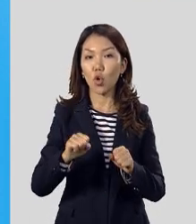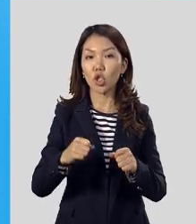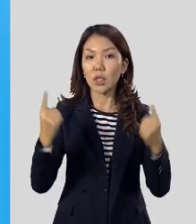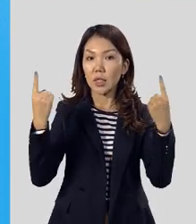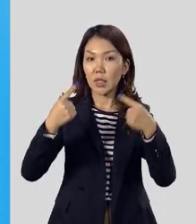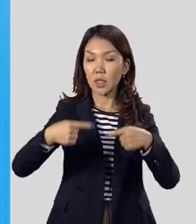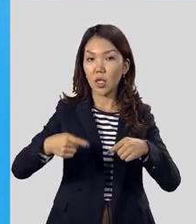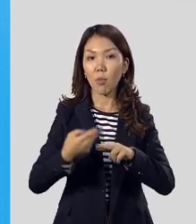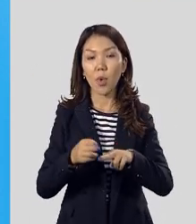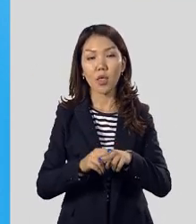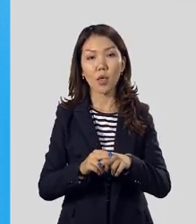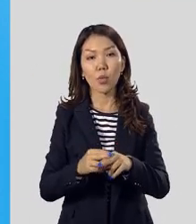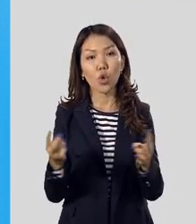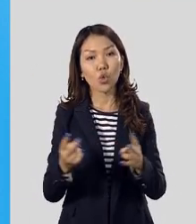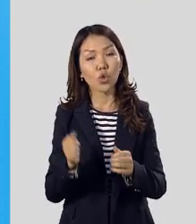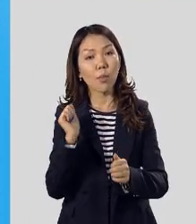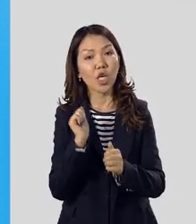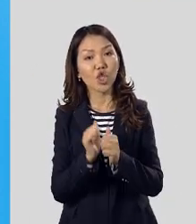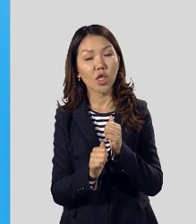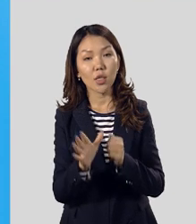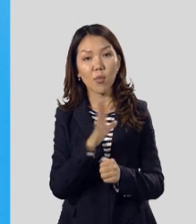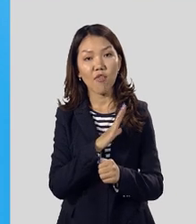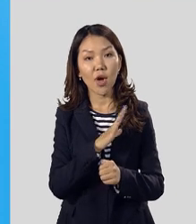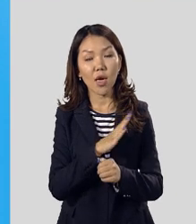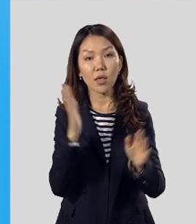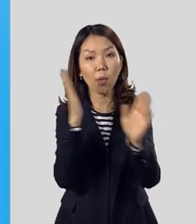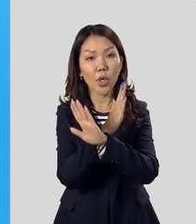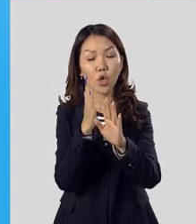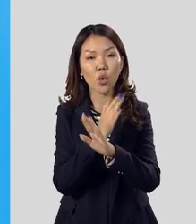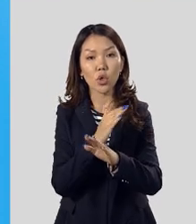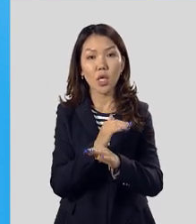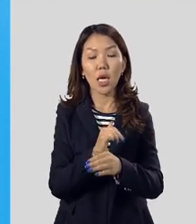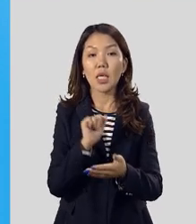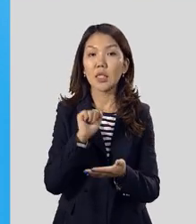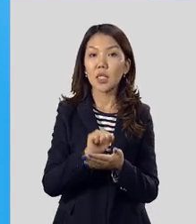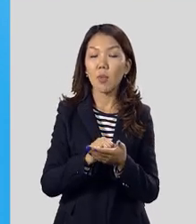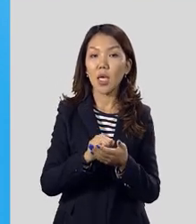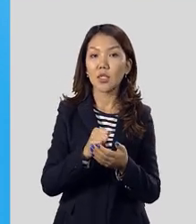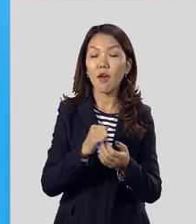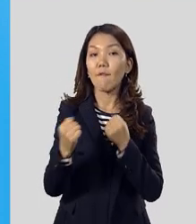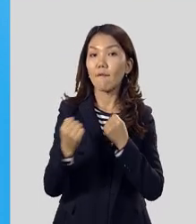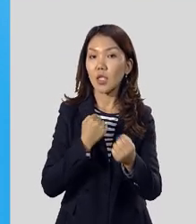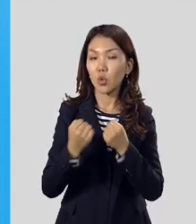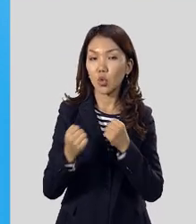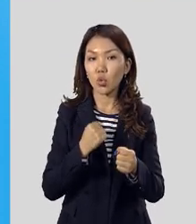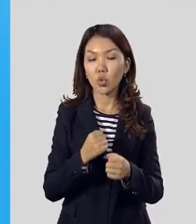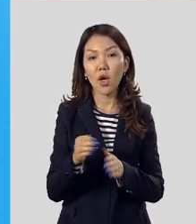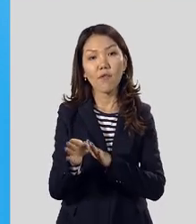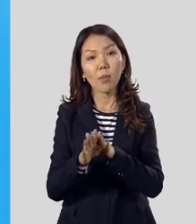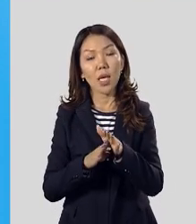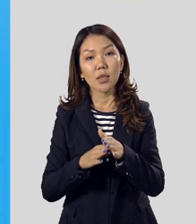стоит чаще бывать на свежем воздухе, заниматься физкультурой, выполнять дыхательную